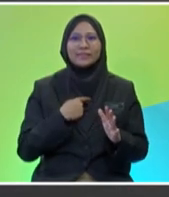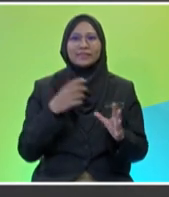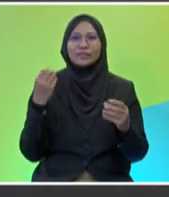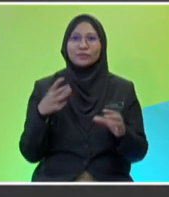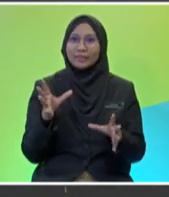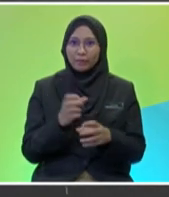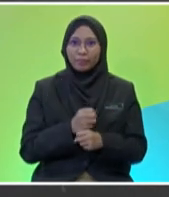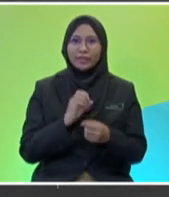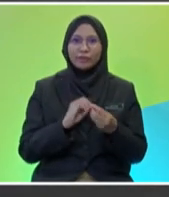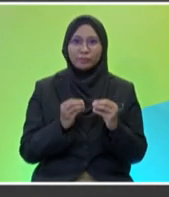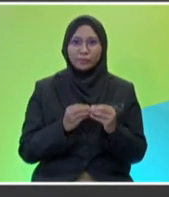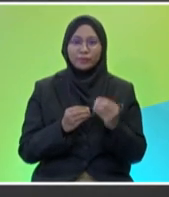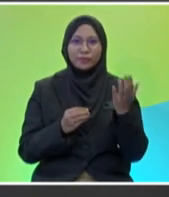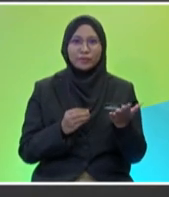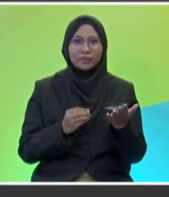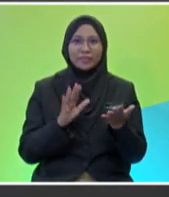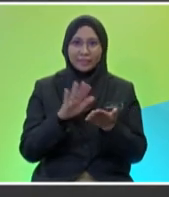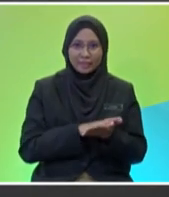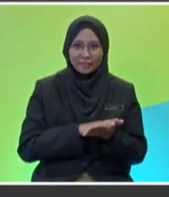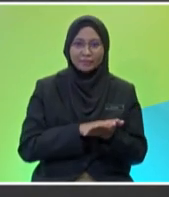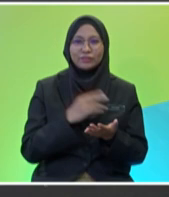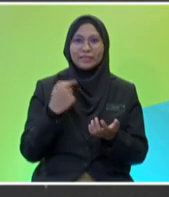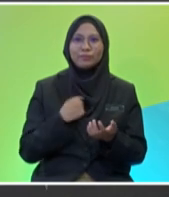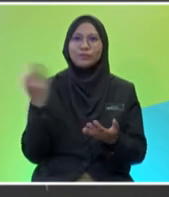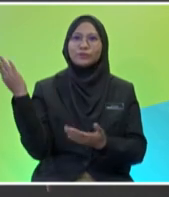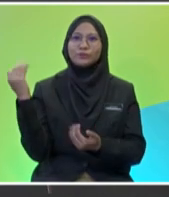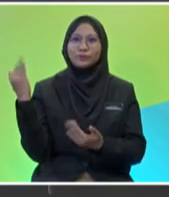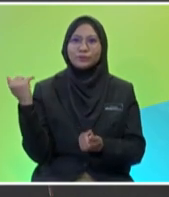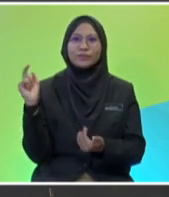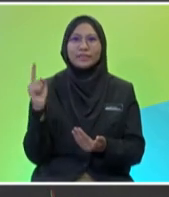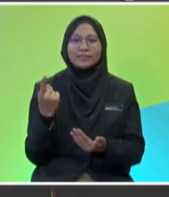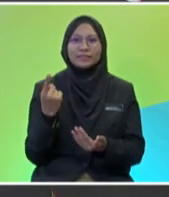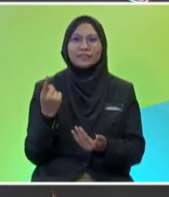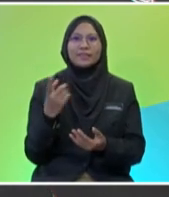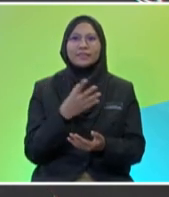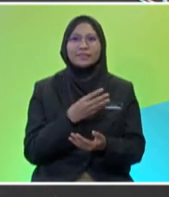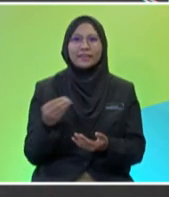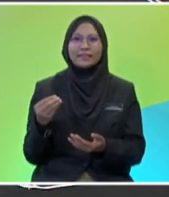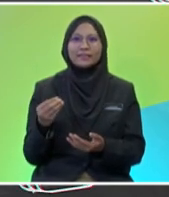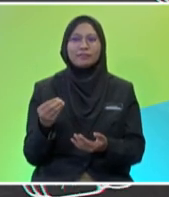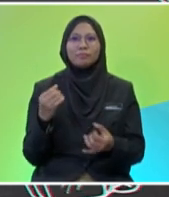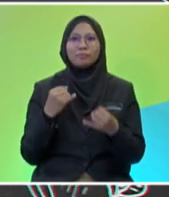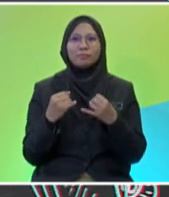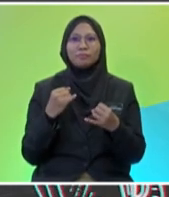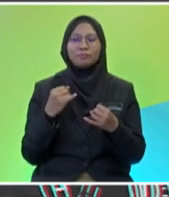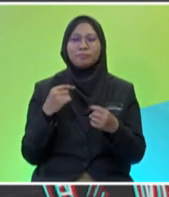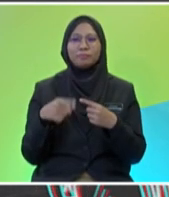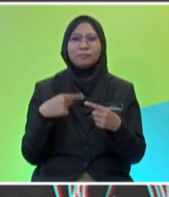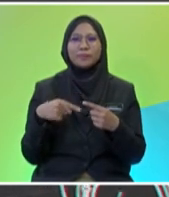saya berterima kasih kepada dokter yang merawat saya dengan cepat dan tidak mengambil masa yang lama